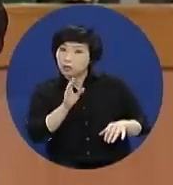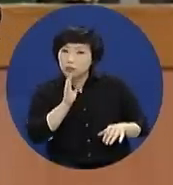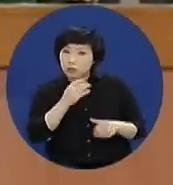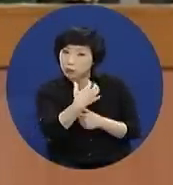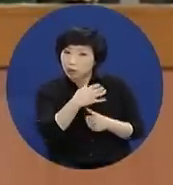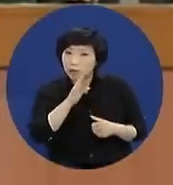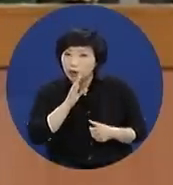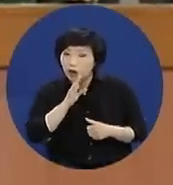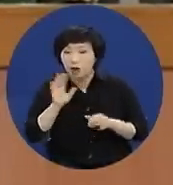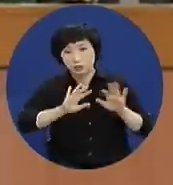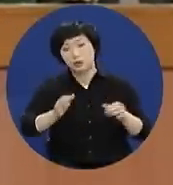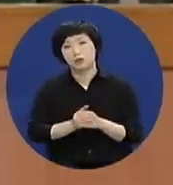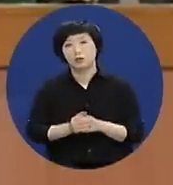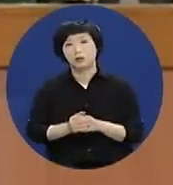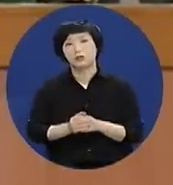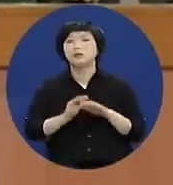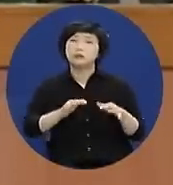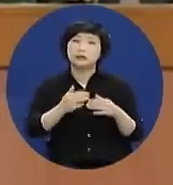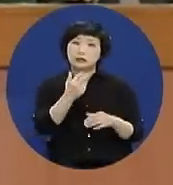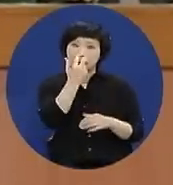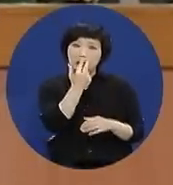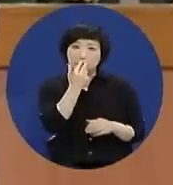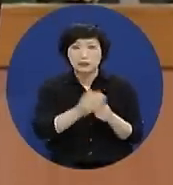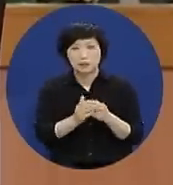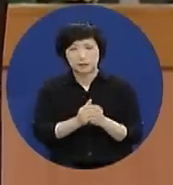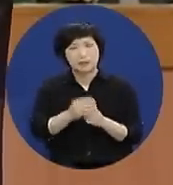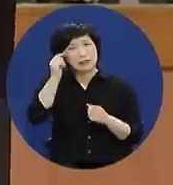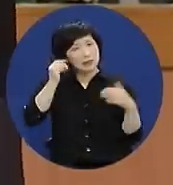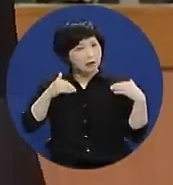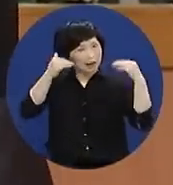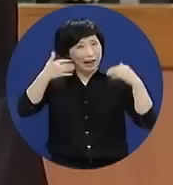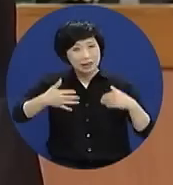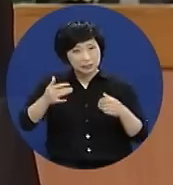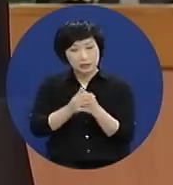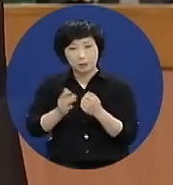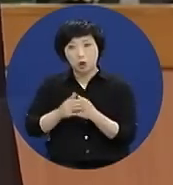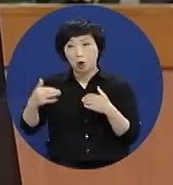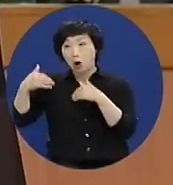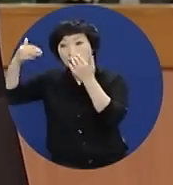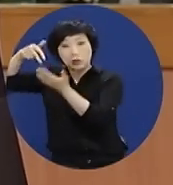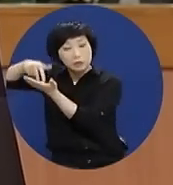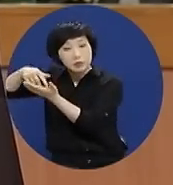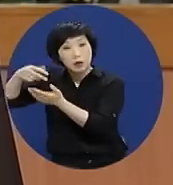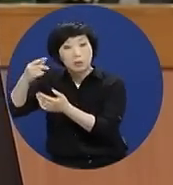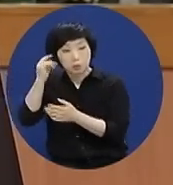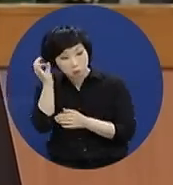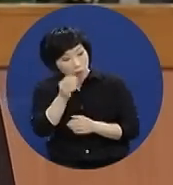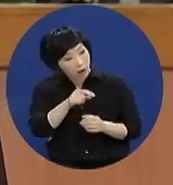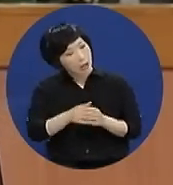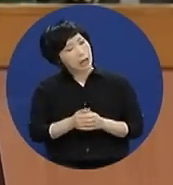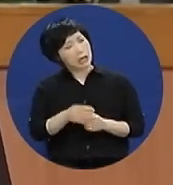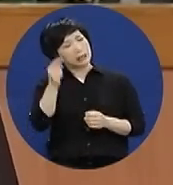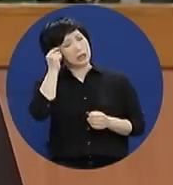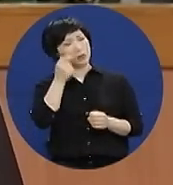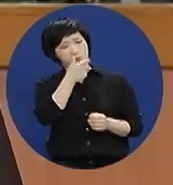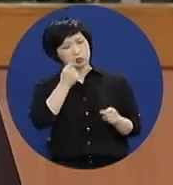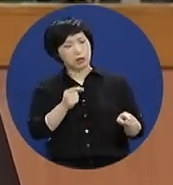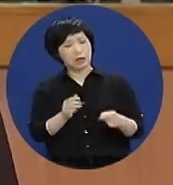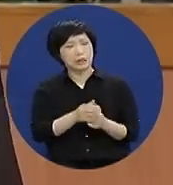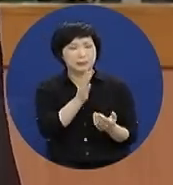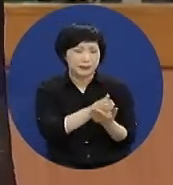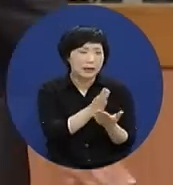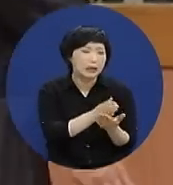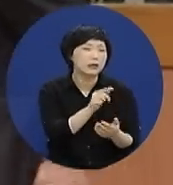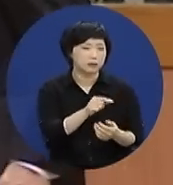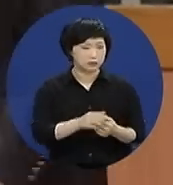ん姑の目では嫁がまだ若いし未熟に見えます年寄りの方が見る時未熟な